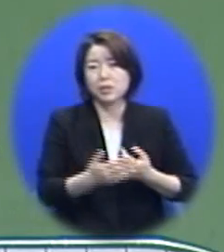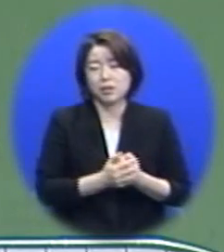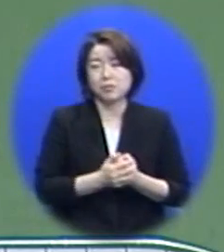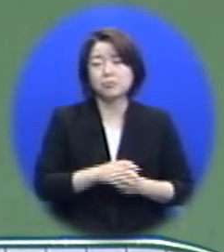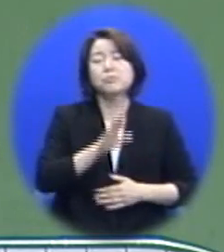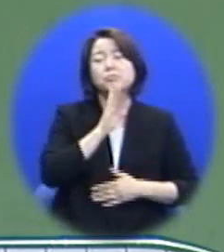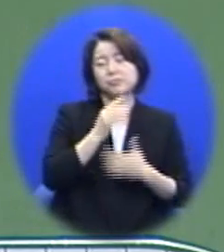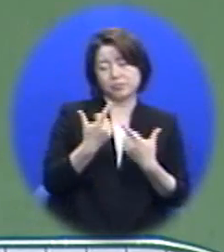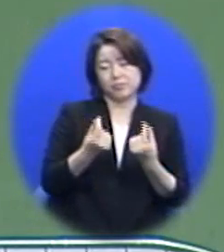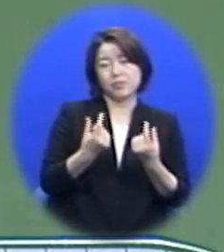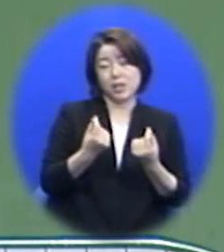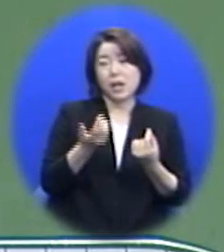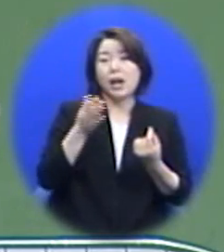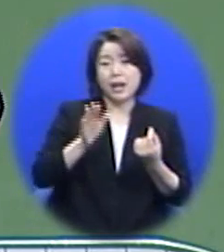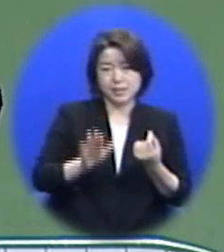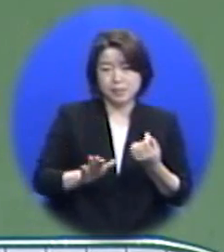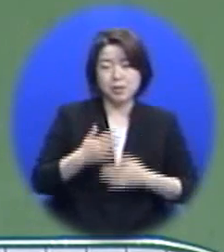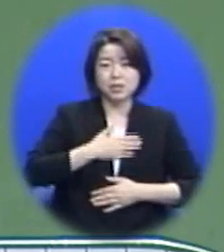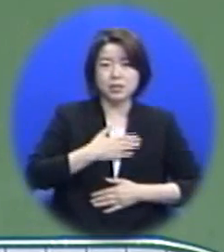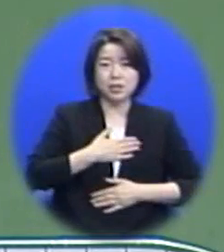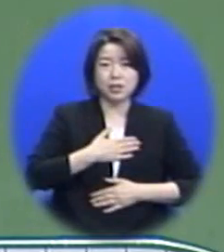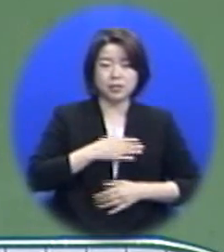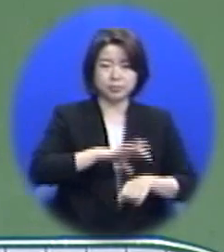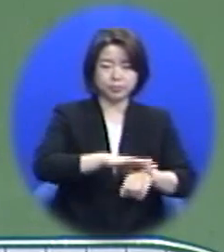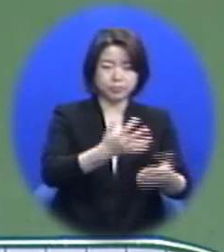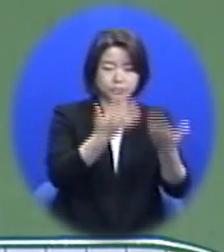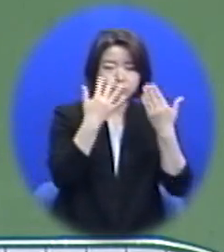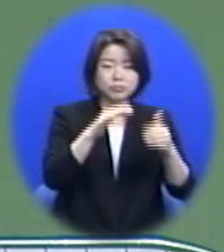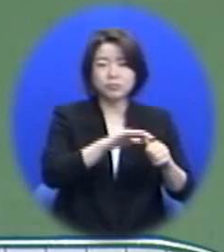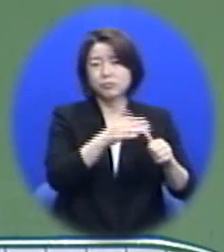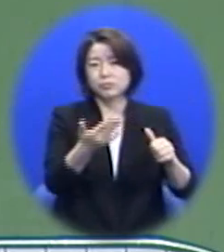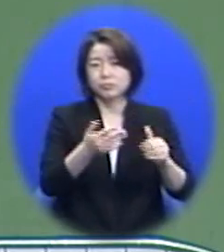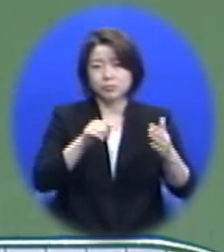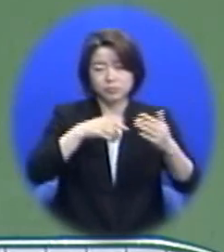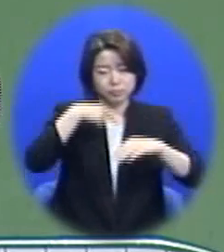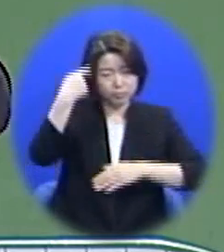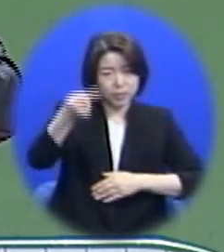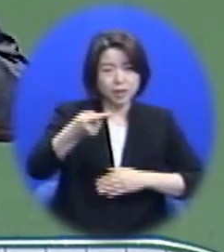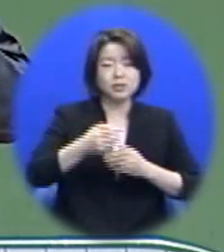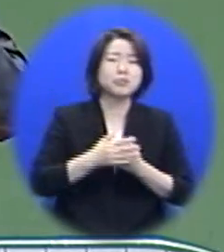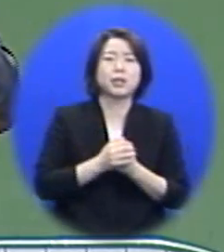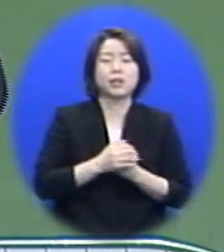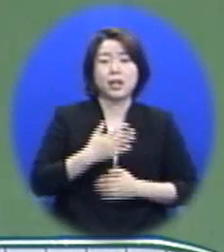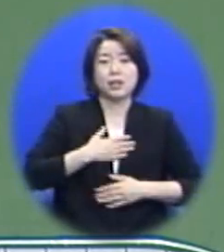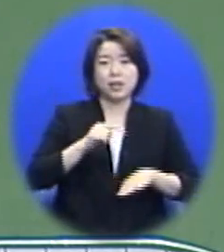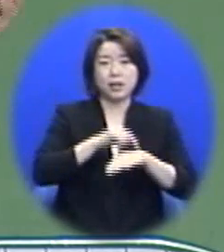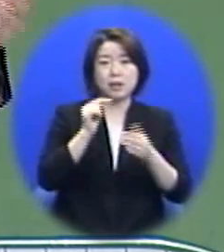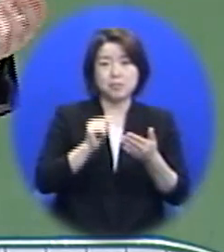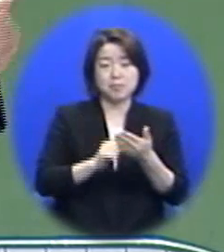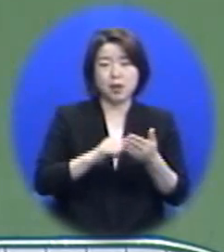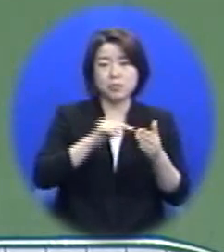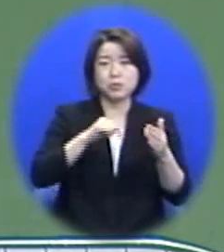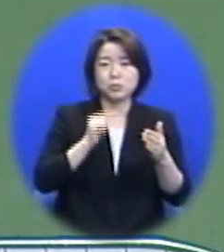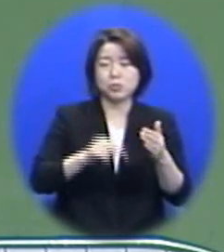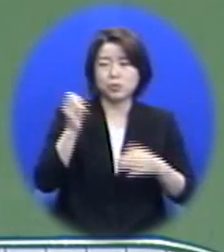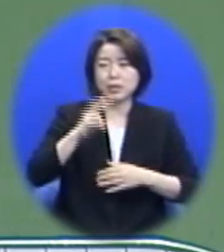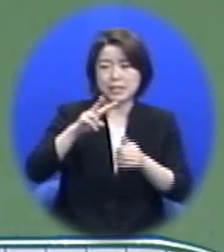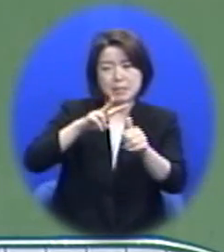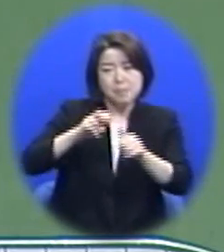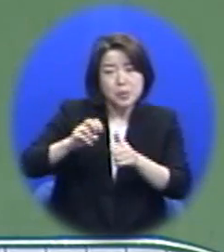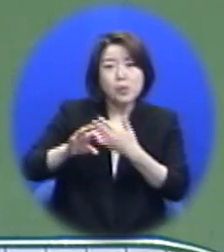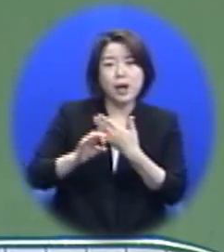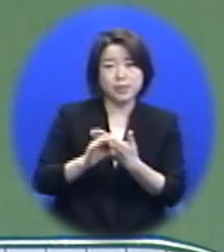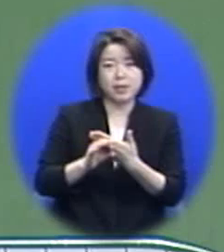그랬죠 그러나 제가 추억하고 난 다음에 내가 마음으로 다시 그들을 미워하게